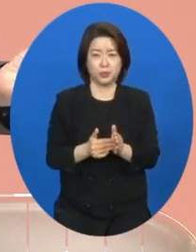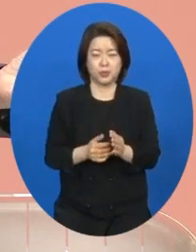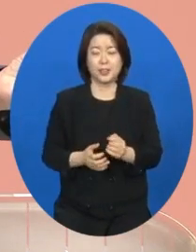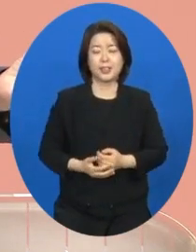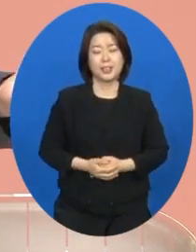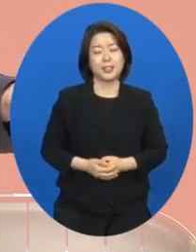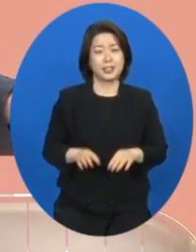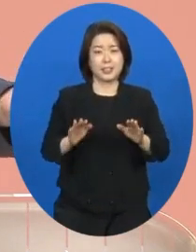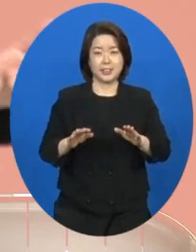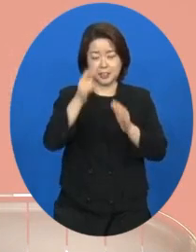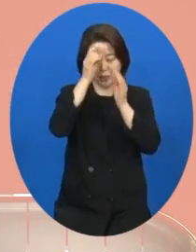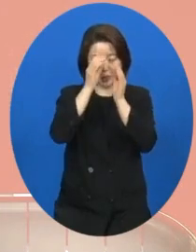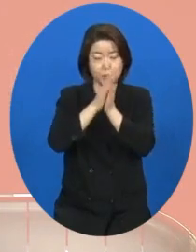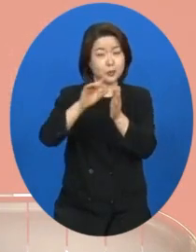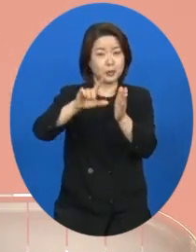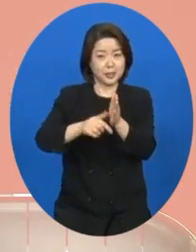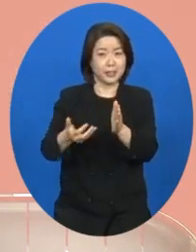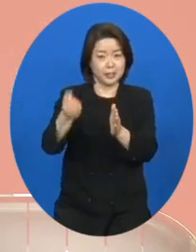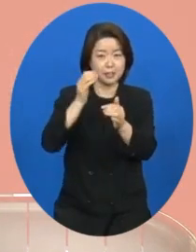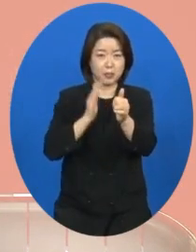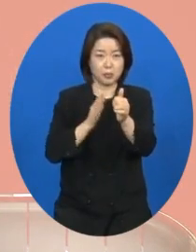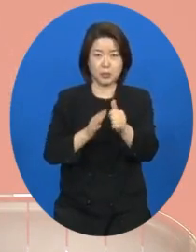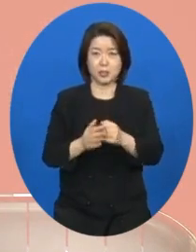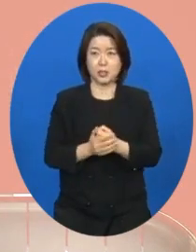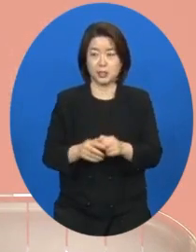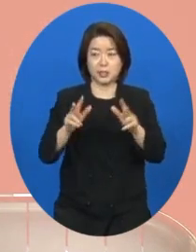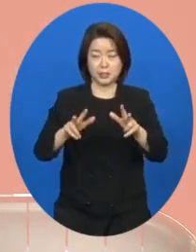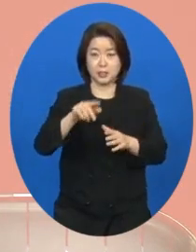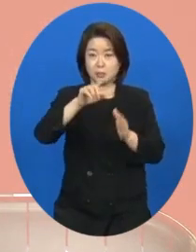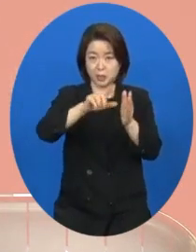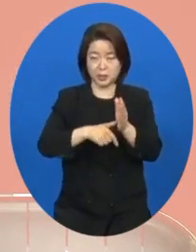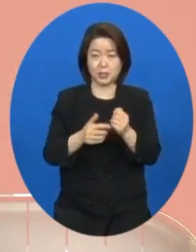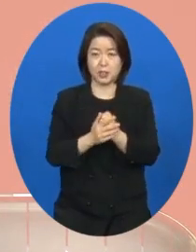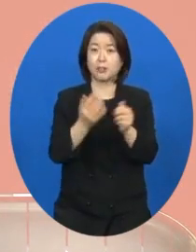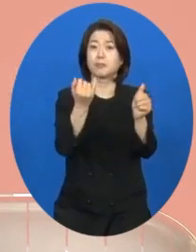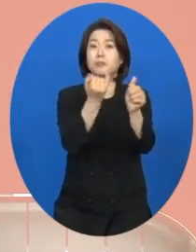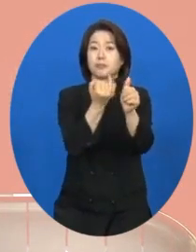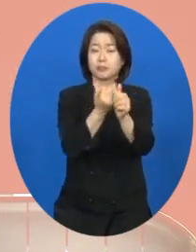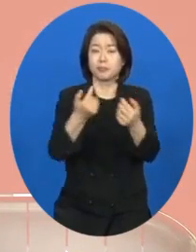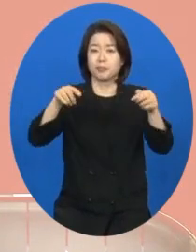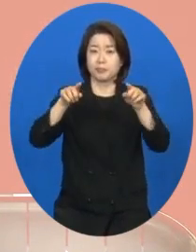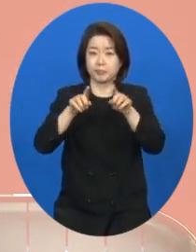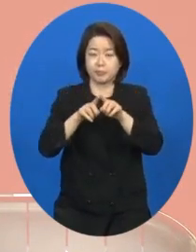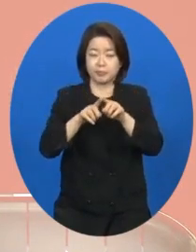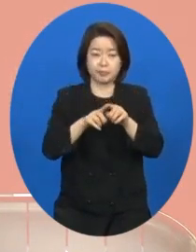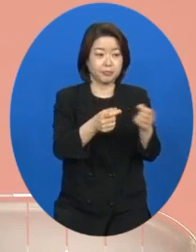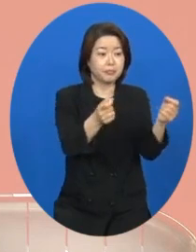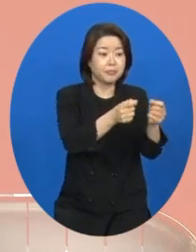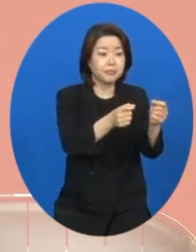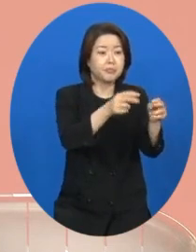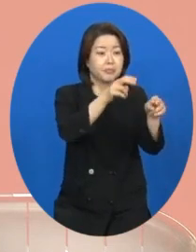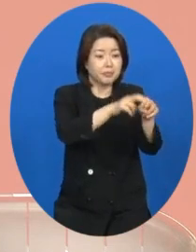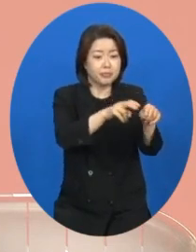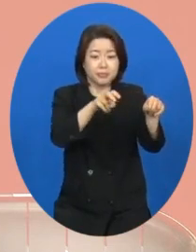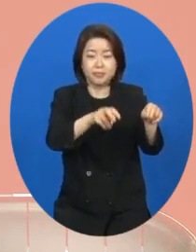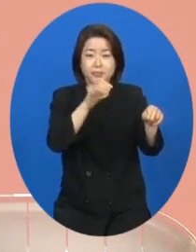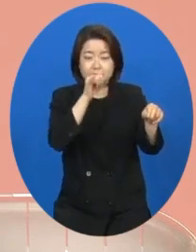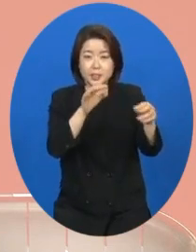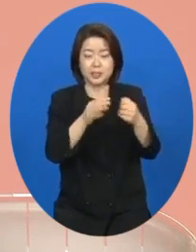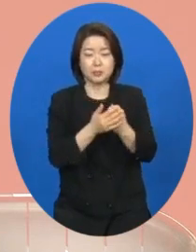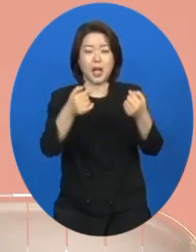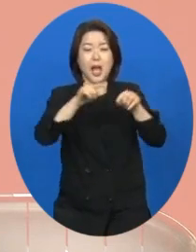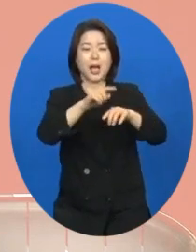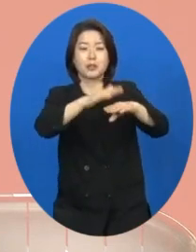우리 기도하는 시간을 좀 갖겠습니다. 지금 이 시간에 부부로 함께 옆에 앉으신 분들은 함께